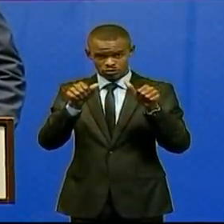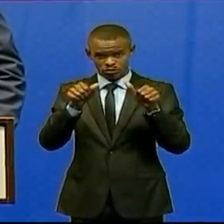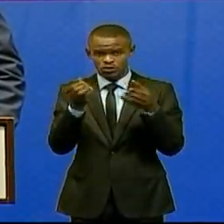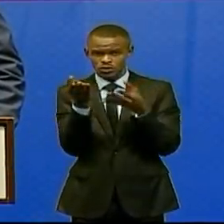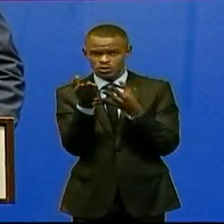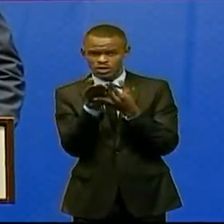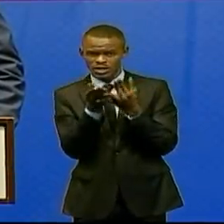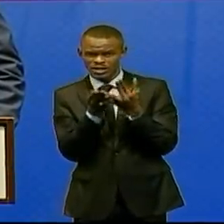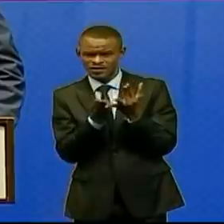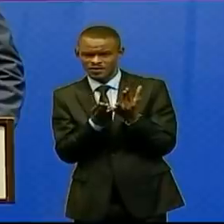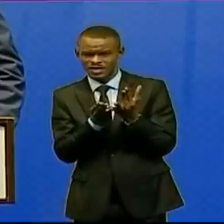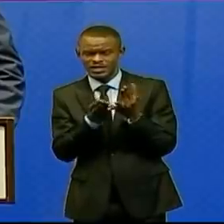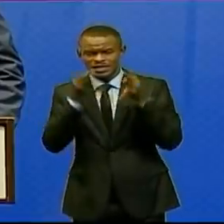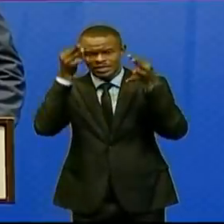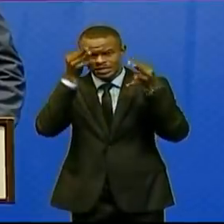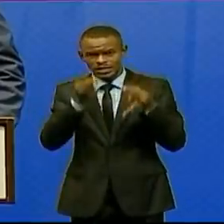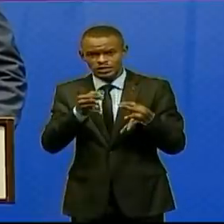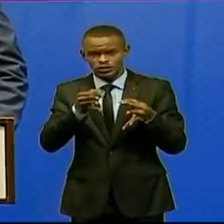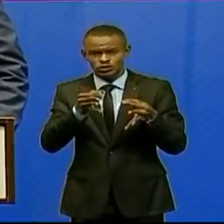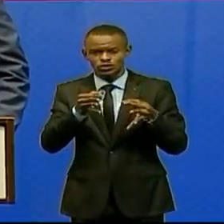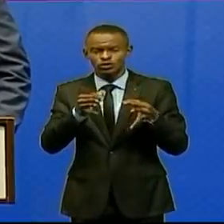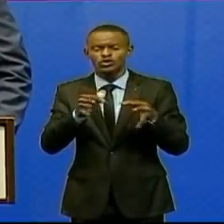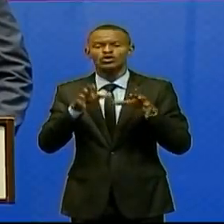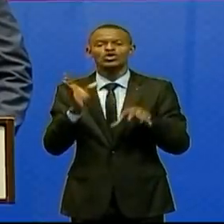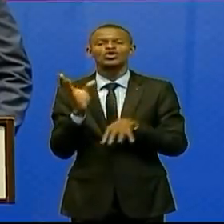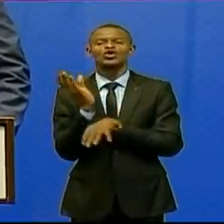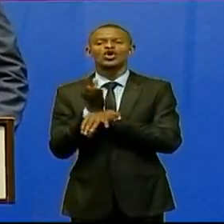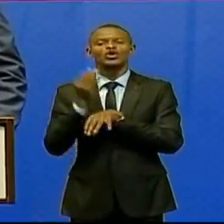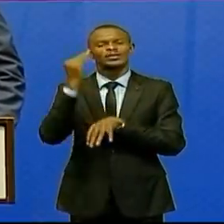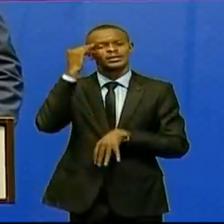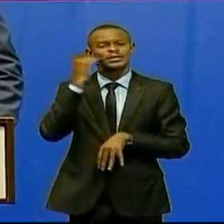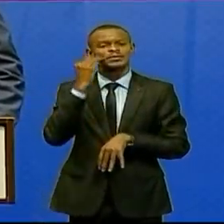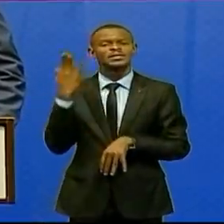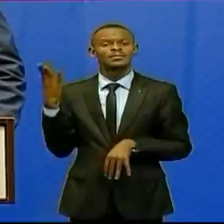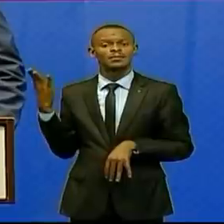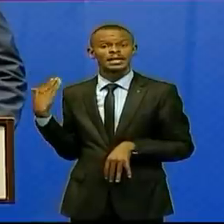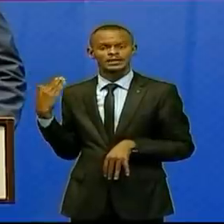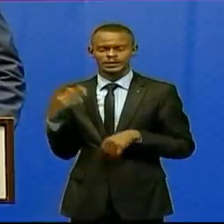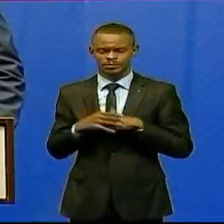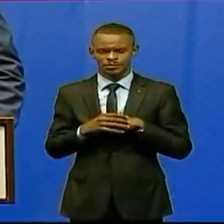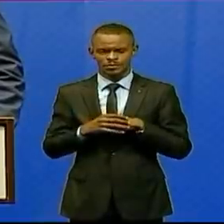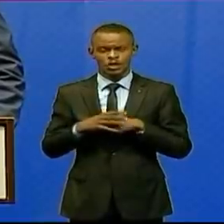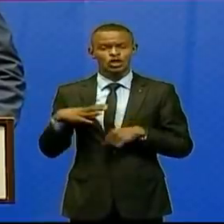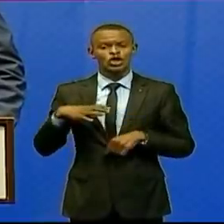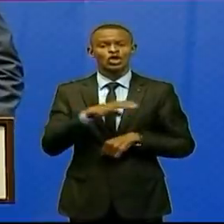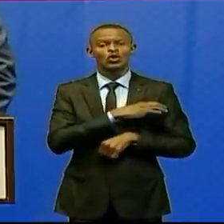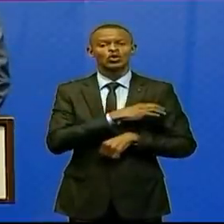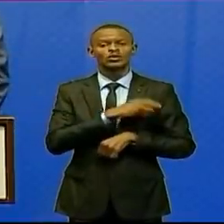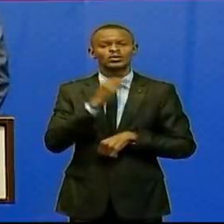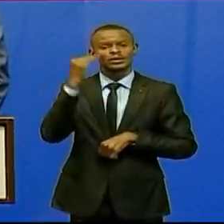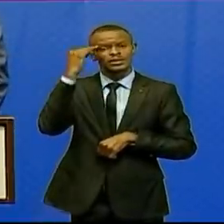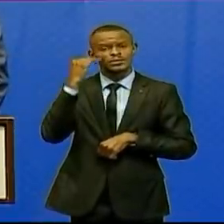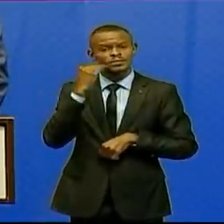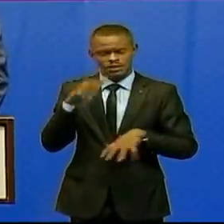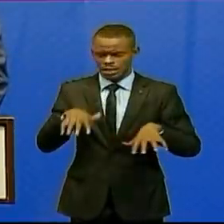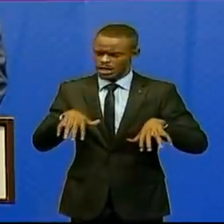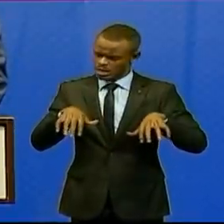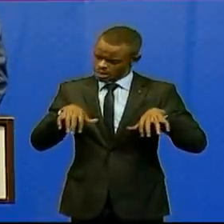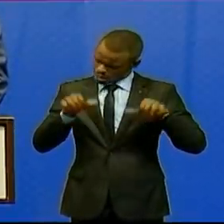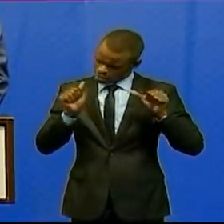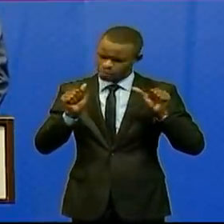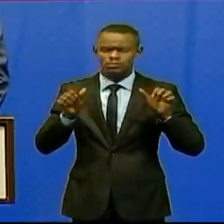a adopté le relevé de décision prise lors de sa 38e réunion tenue le